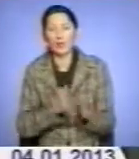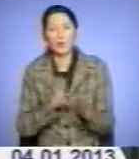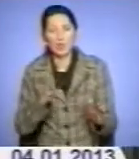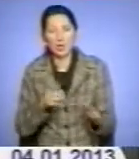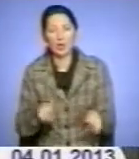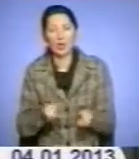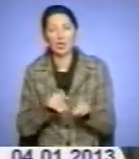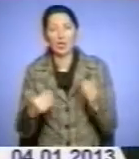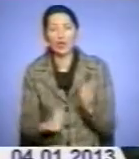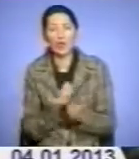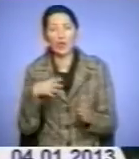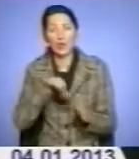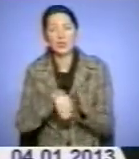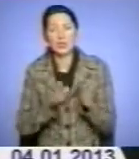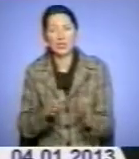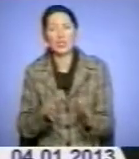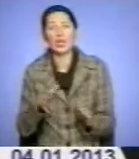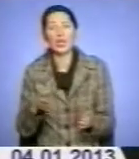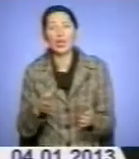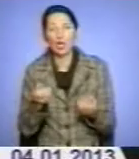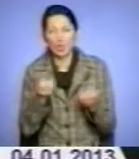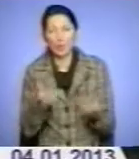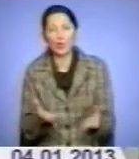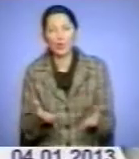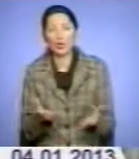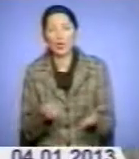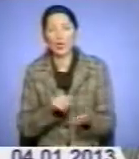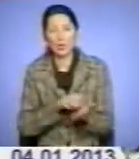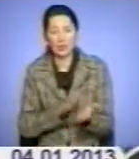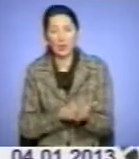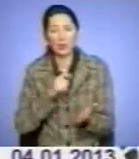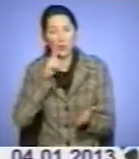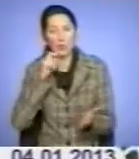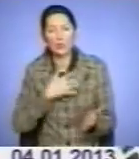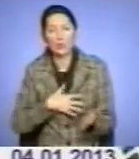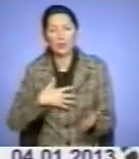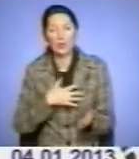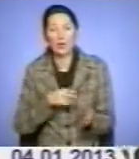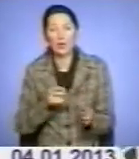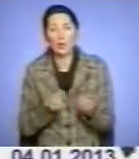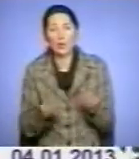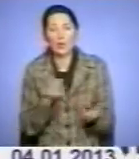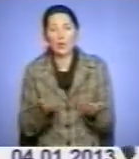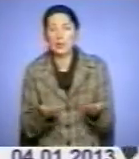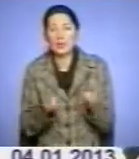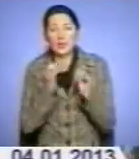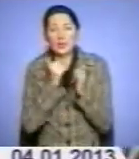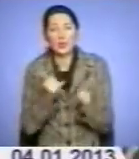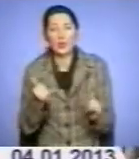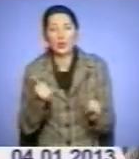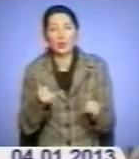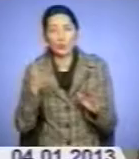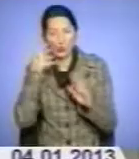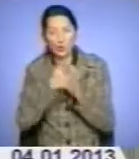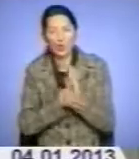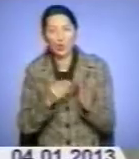лише спрощує реєстрацію. Українці панікують. Ми навіть не можемо розібратися, що від нас потрібно.